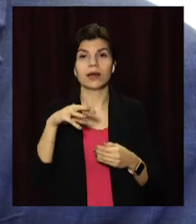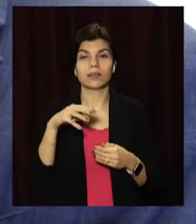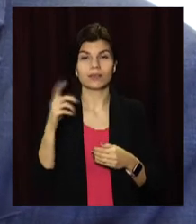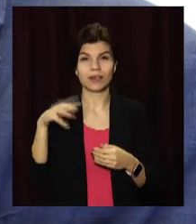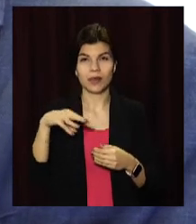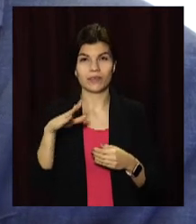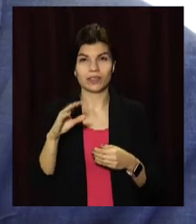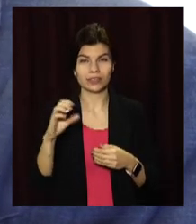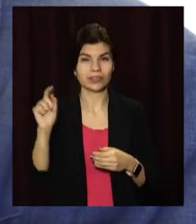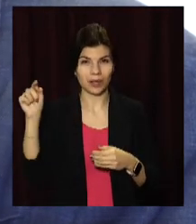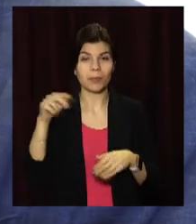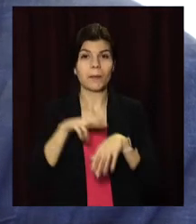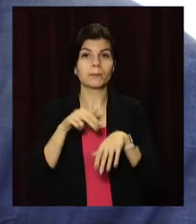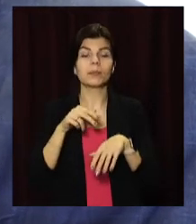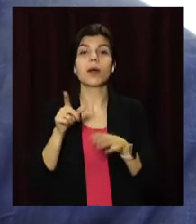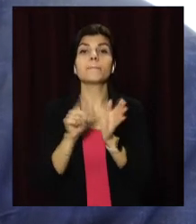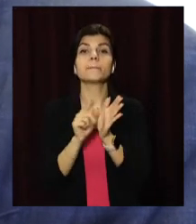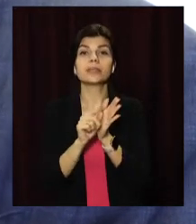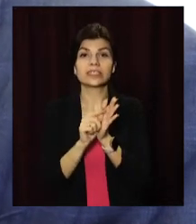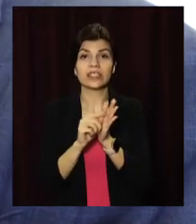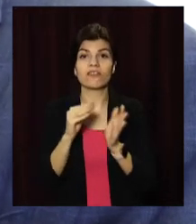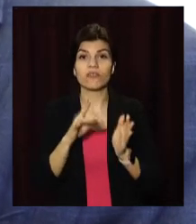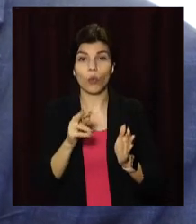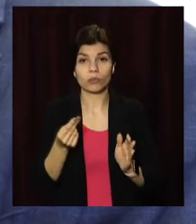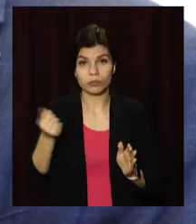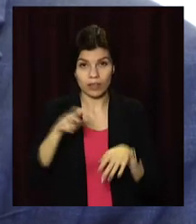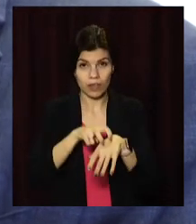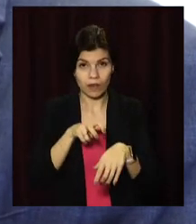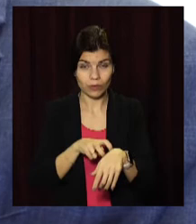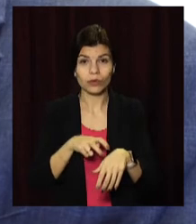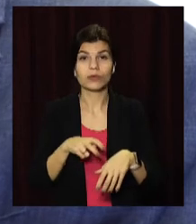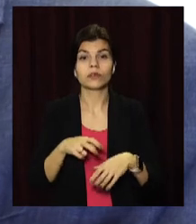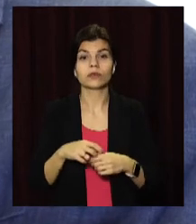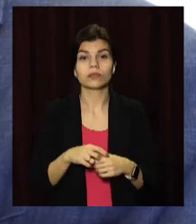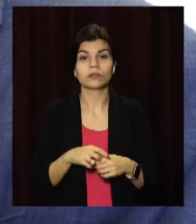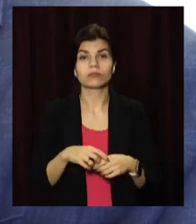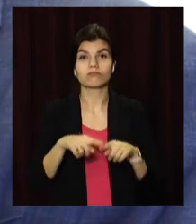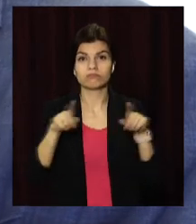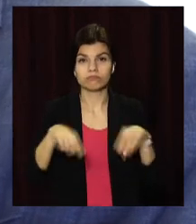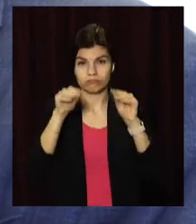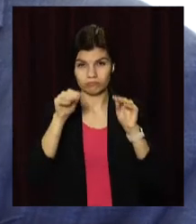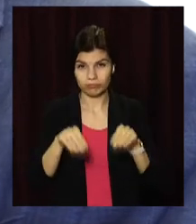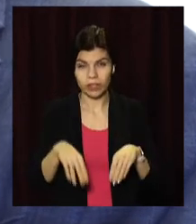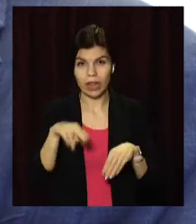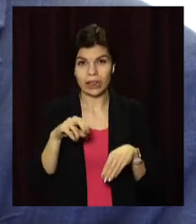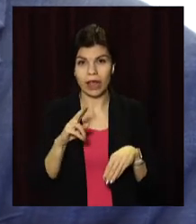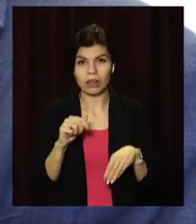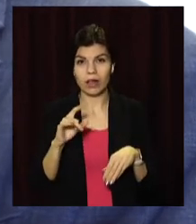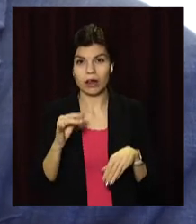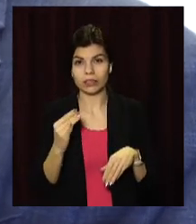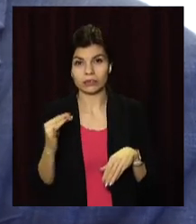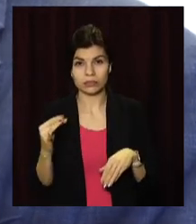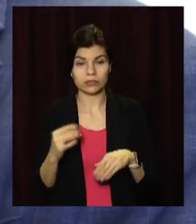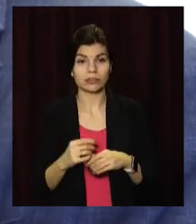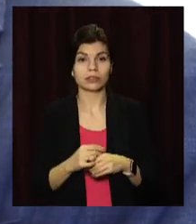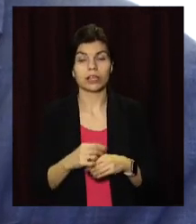сервісний центр, також сплачує пенсійний фонд від суми, яка фігурує в вантажно-митній декларації.